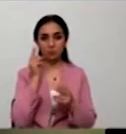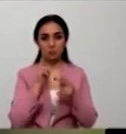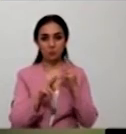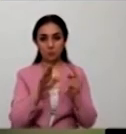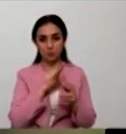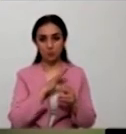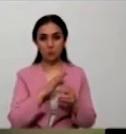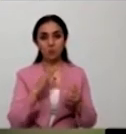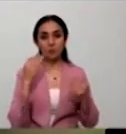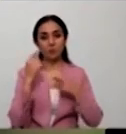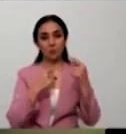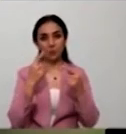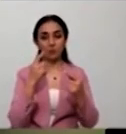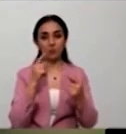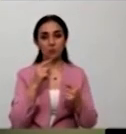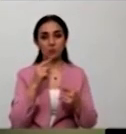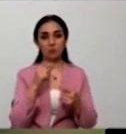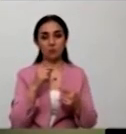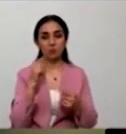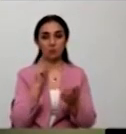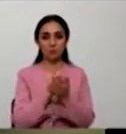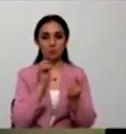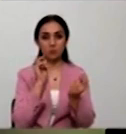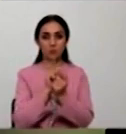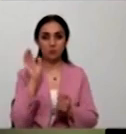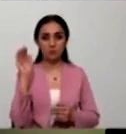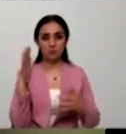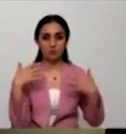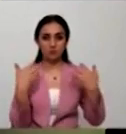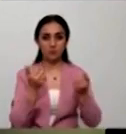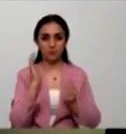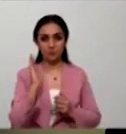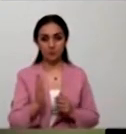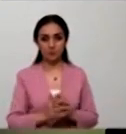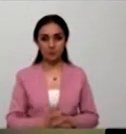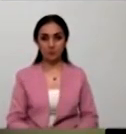nihoyasiga yetdi. Kelgusi darslarimizda ko'rishguncha, xayr, salomat bo'ling.